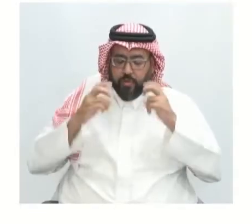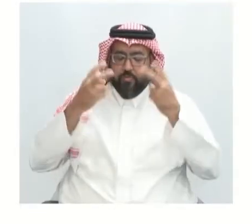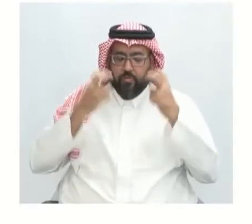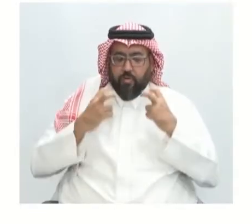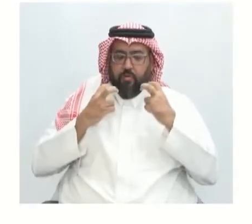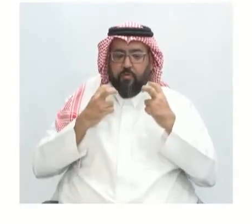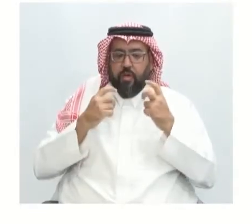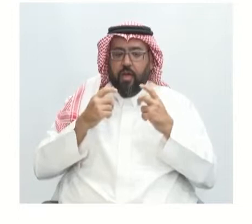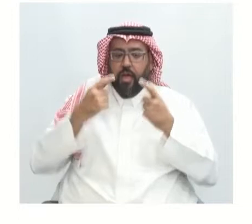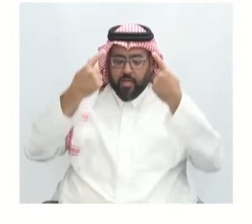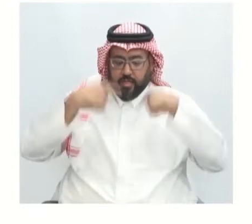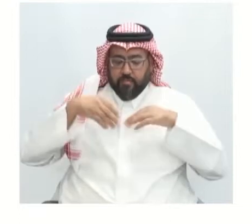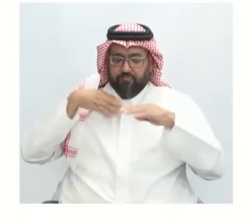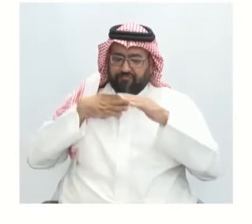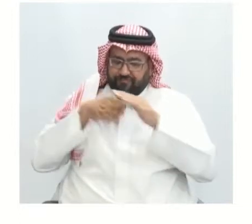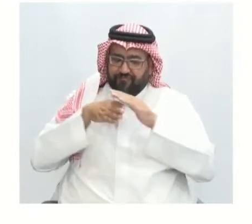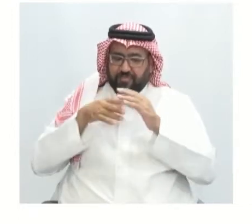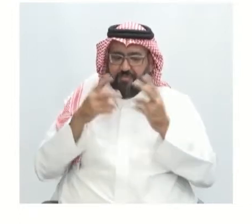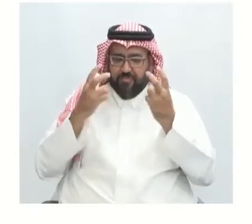وحبسها على